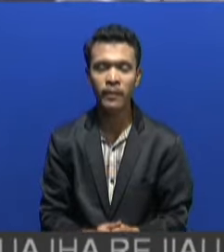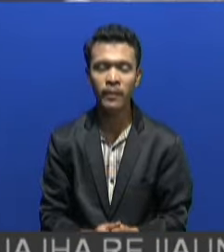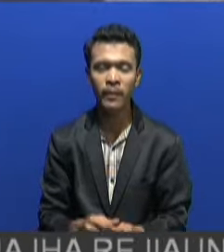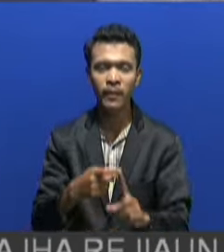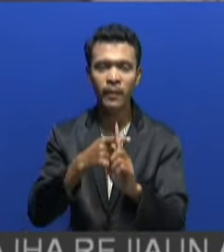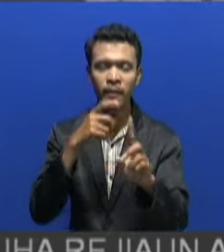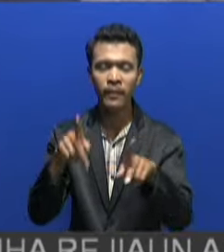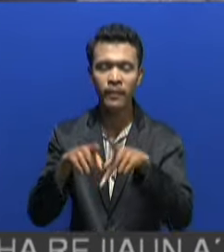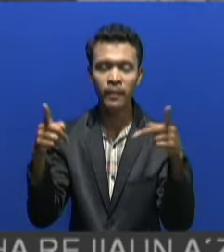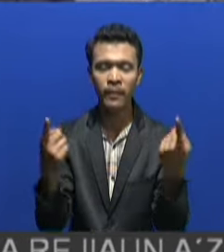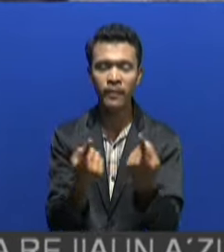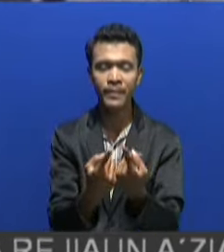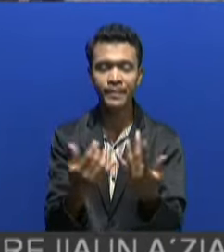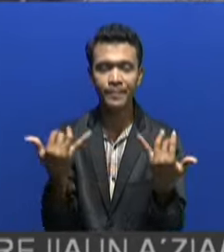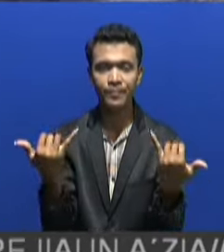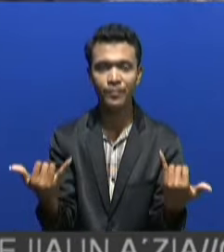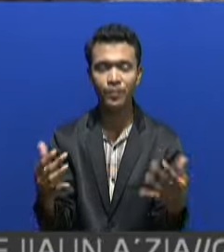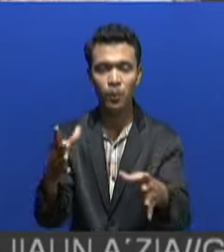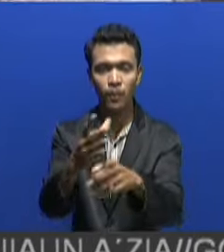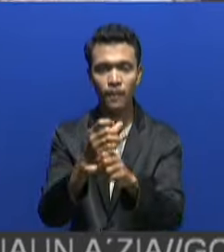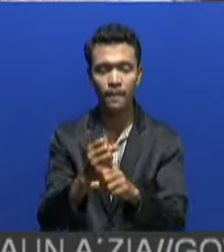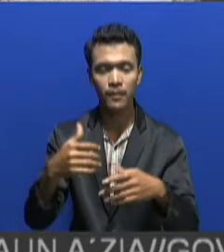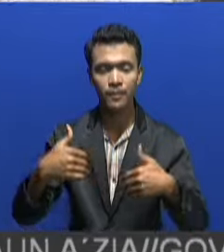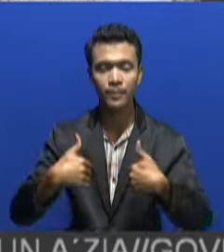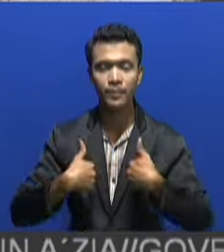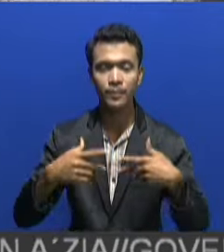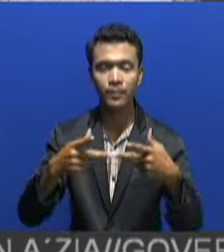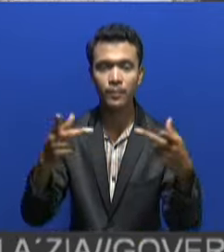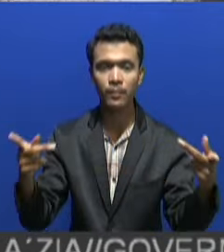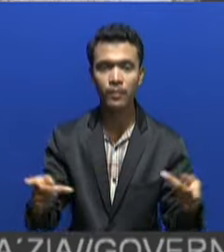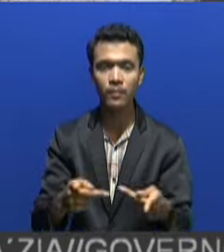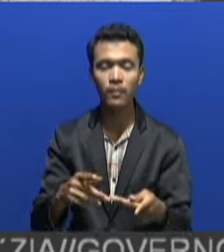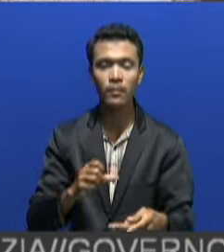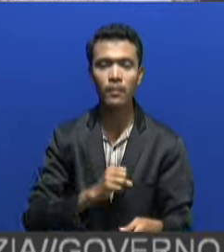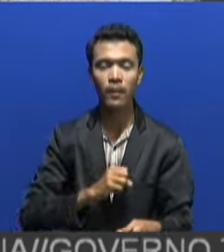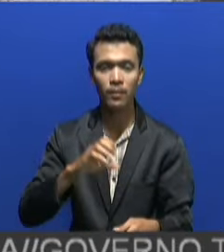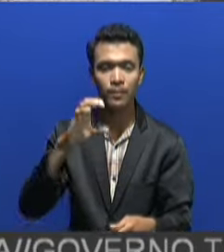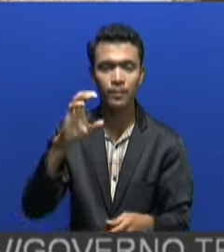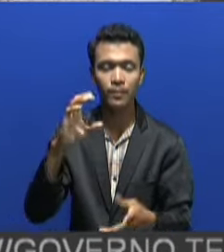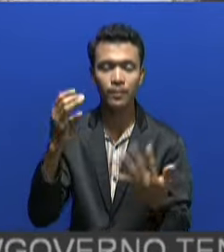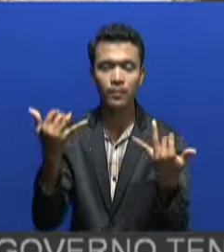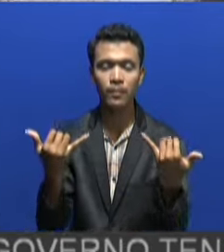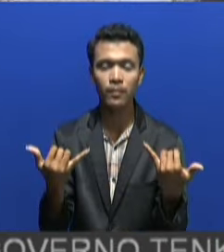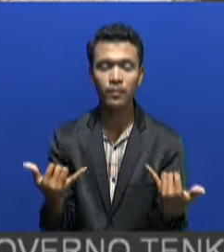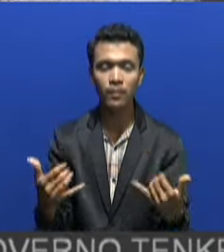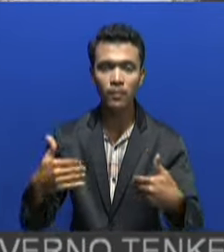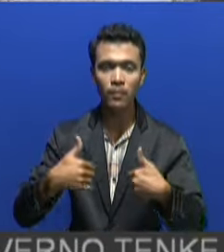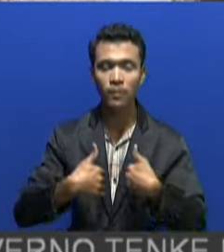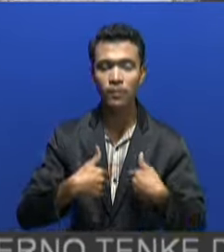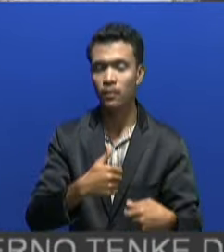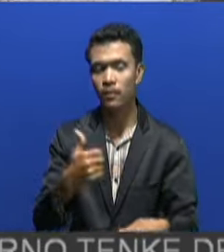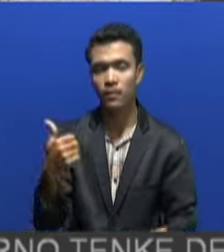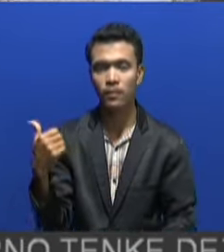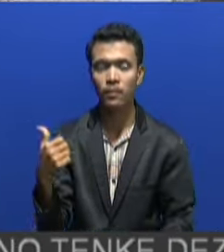kompanya labilai nebe maka oras ndau foti iha area dores Santa Cruz unian nebe maka oras ndau iha auna sore